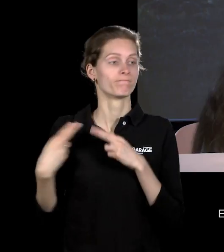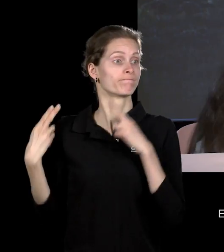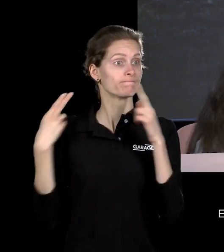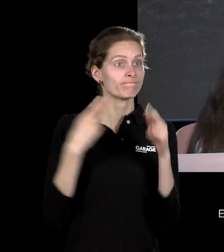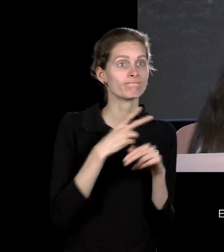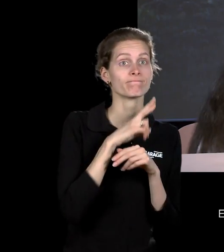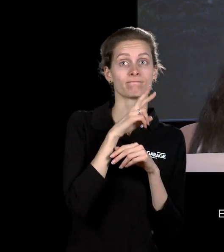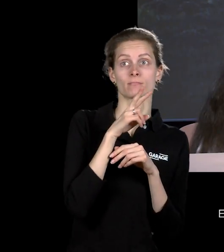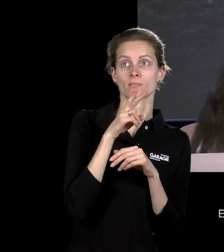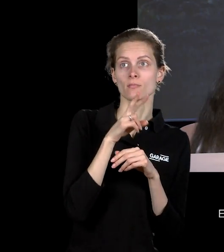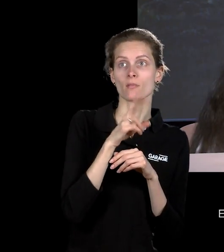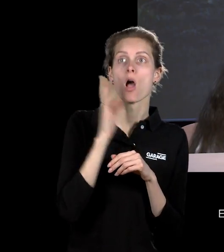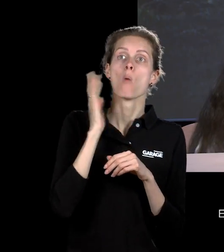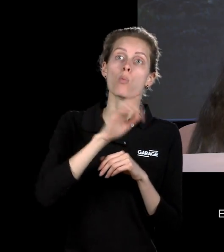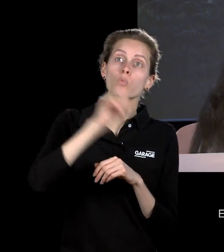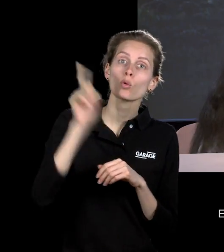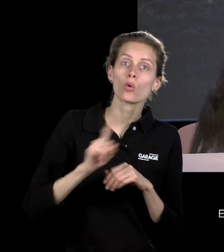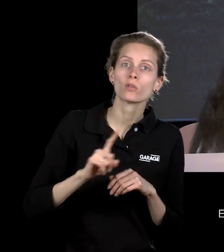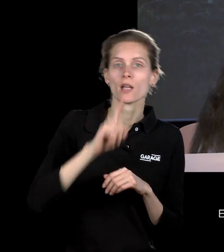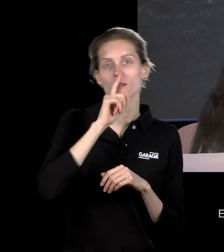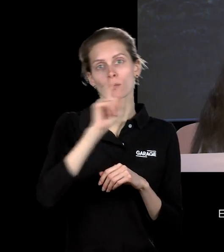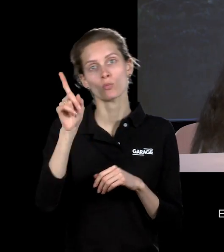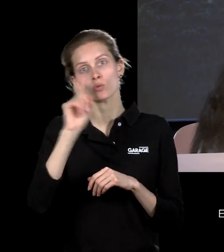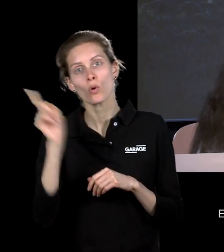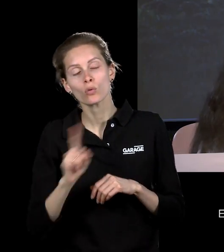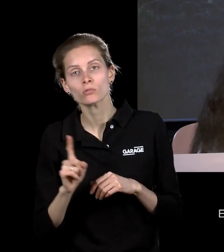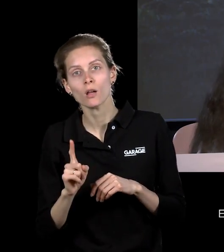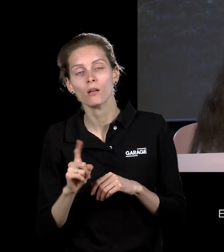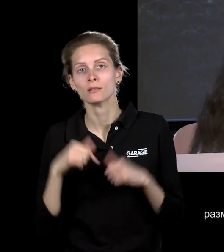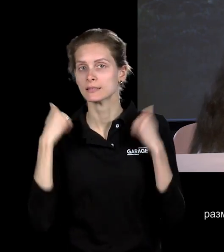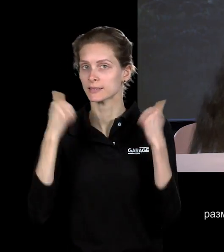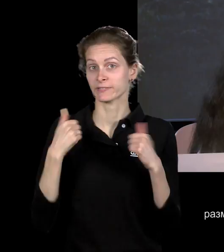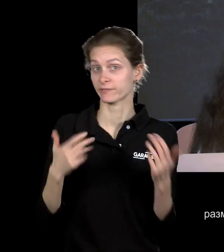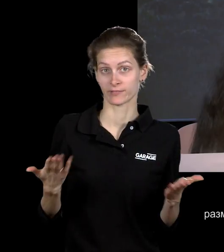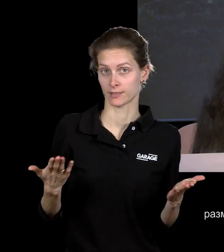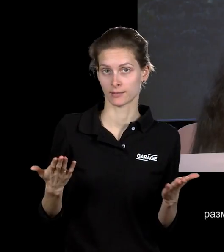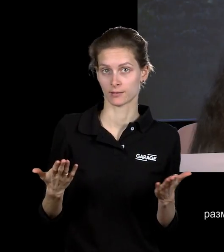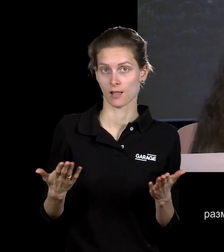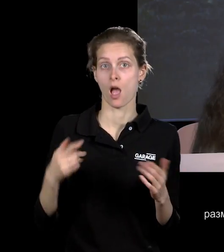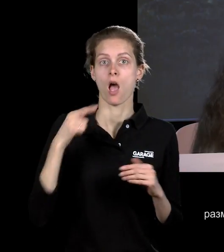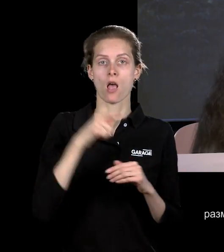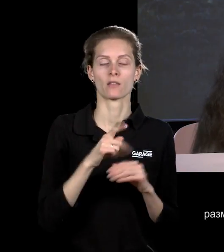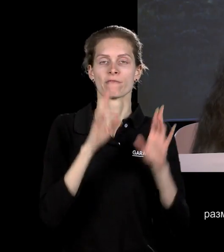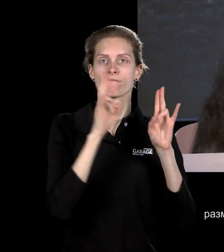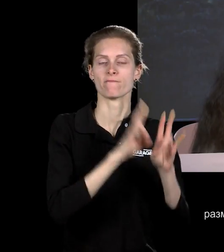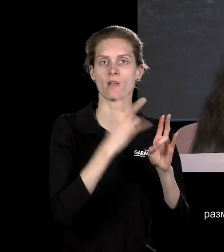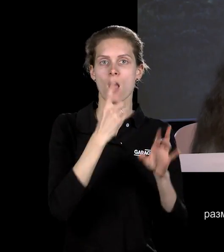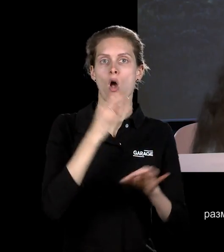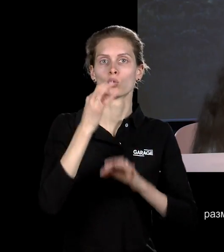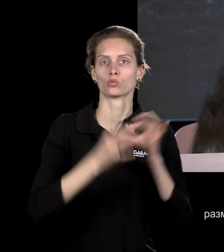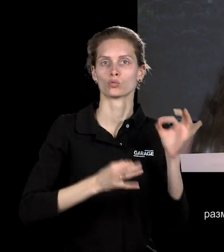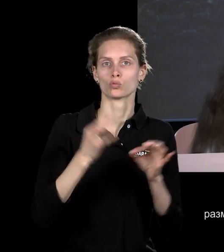ты, но при этом ты остаешься, ты проводишь сутки в пустыне, размеченные вот такими вот